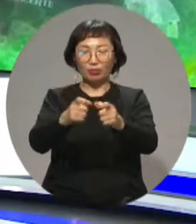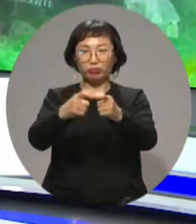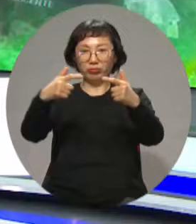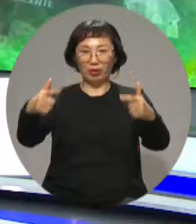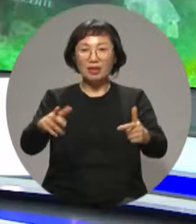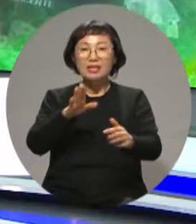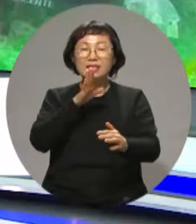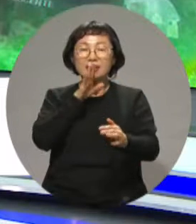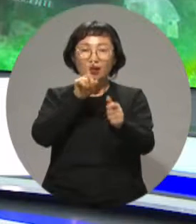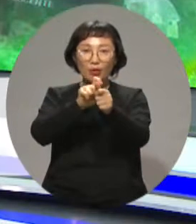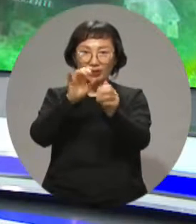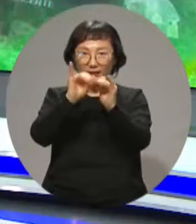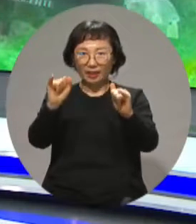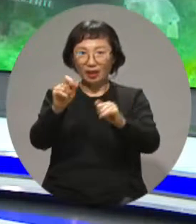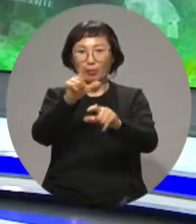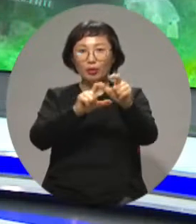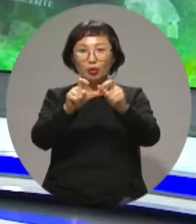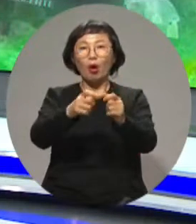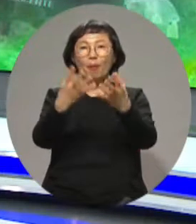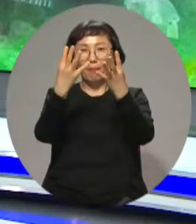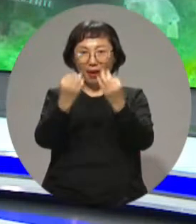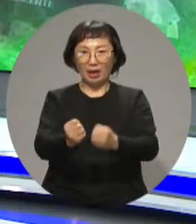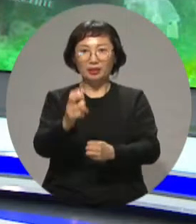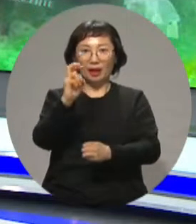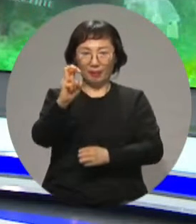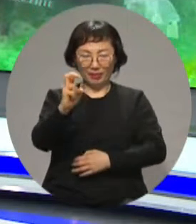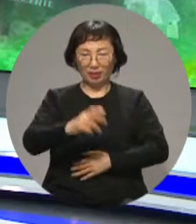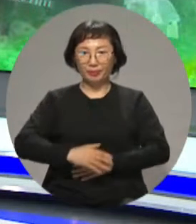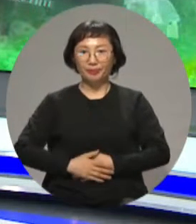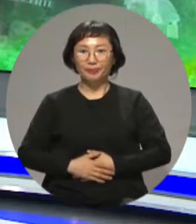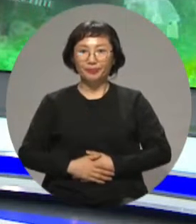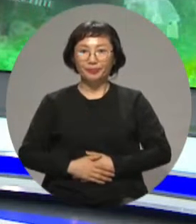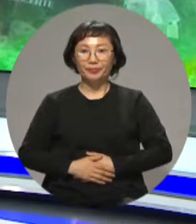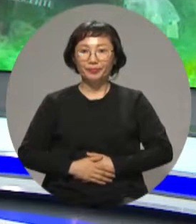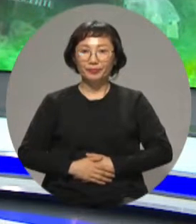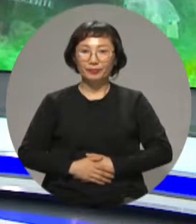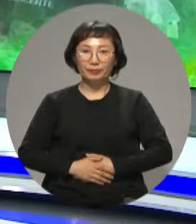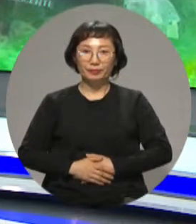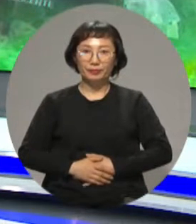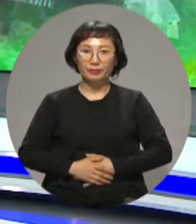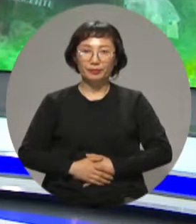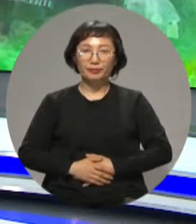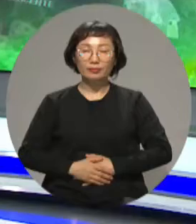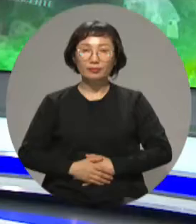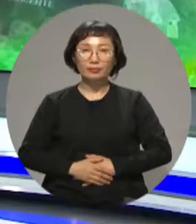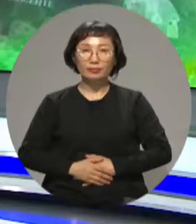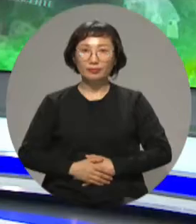확진 자수는 이보다는 더 많을거라 4 분석도 나오고 있습니다 이경희 기자입니다